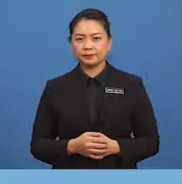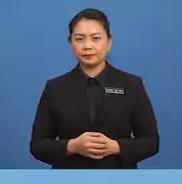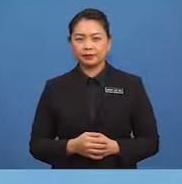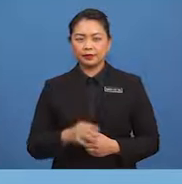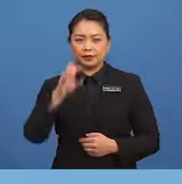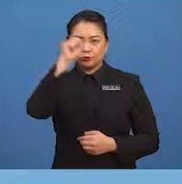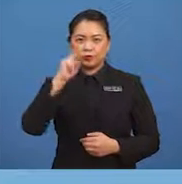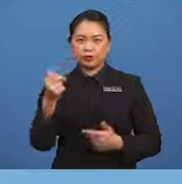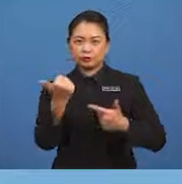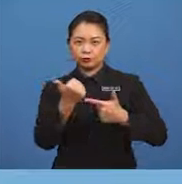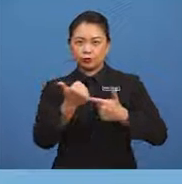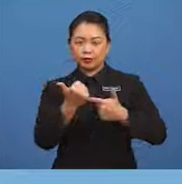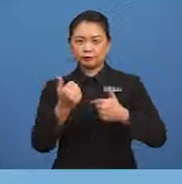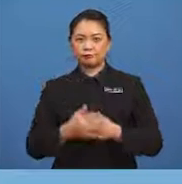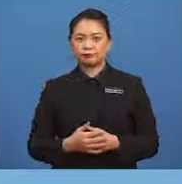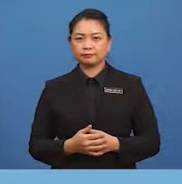Soalan yang kedua.